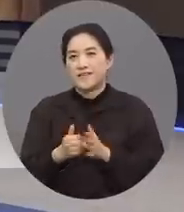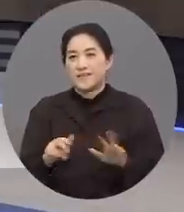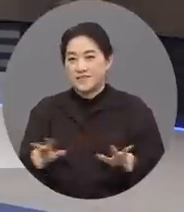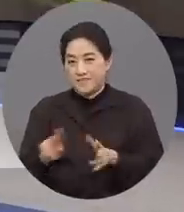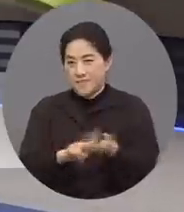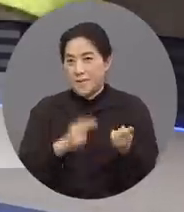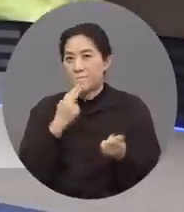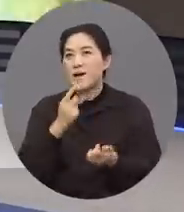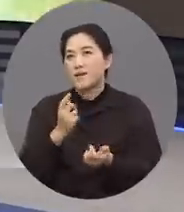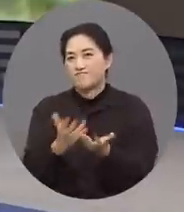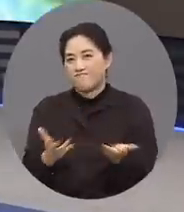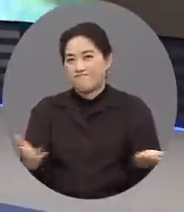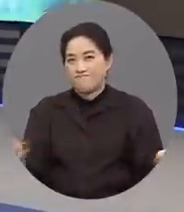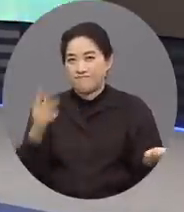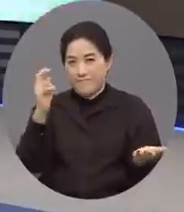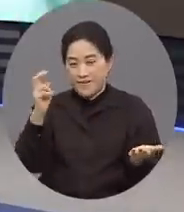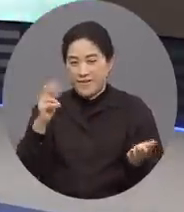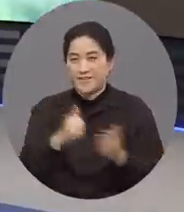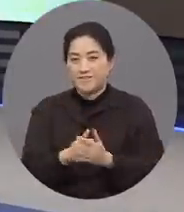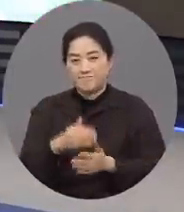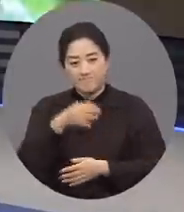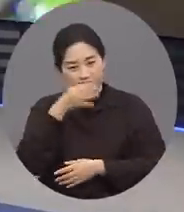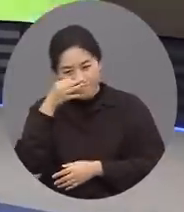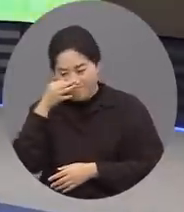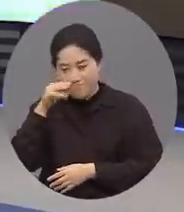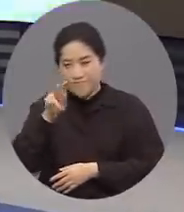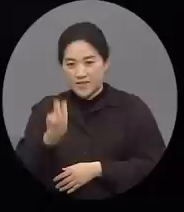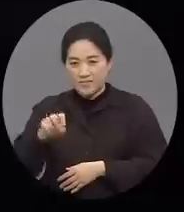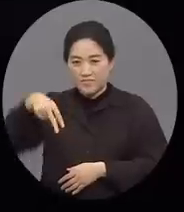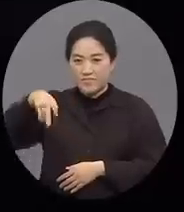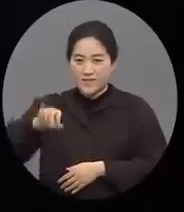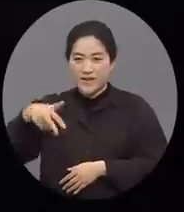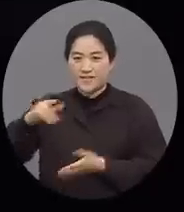보입니다. 임상재 기자가 둘러봤습니다.